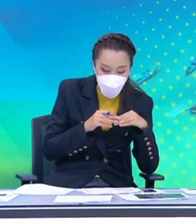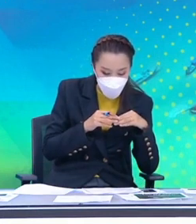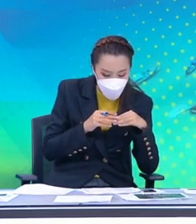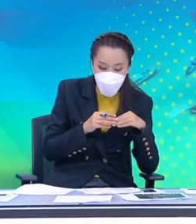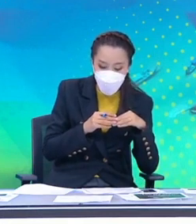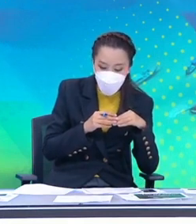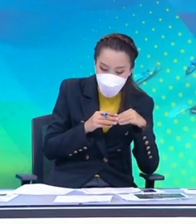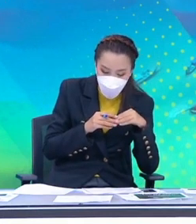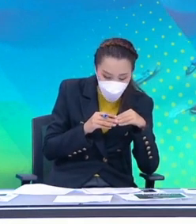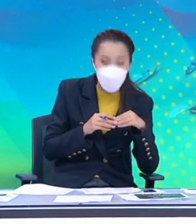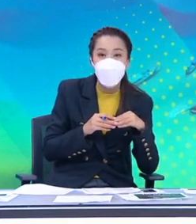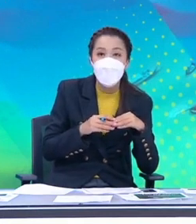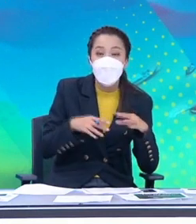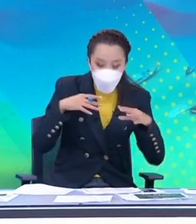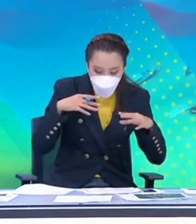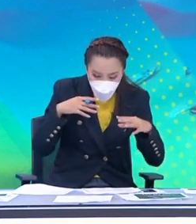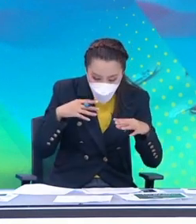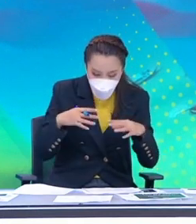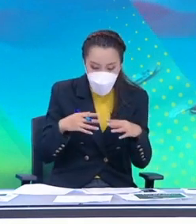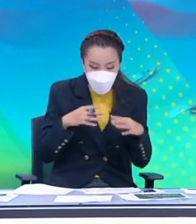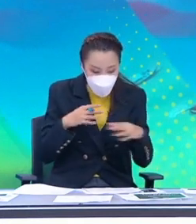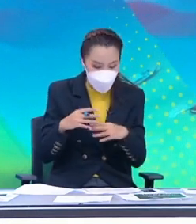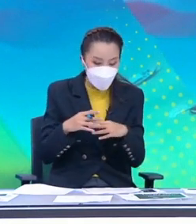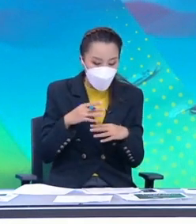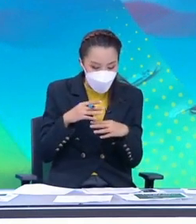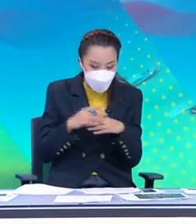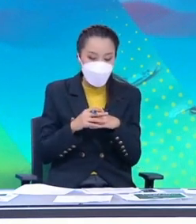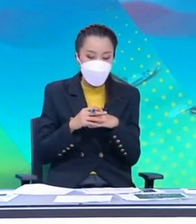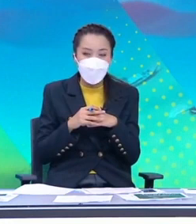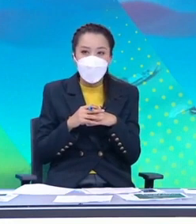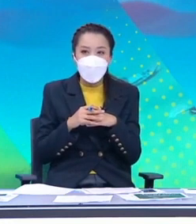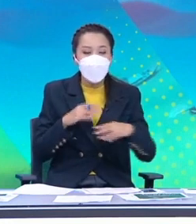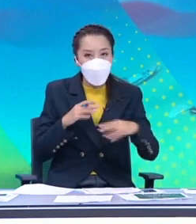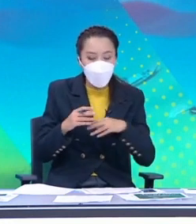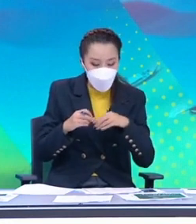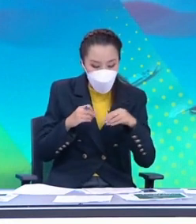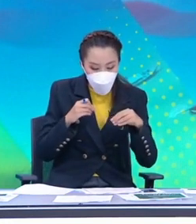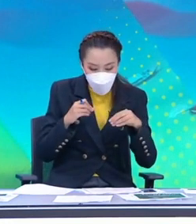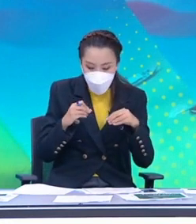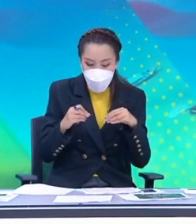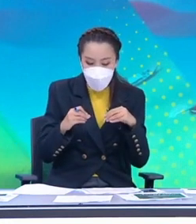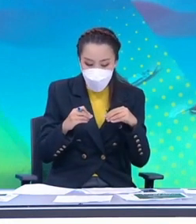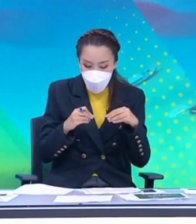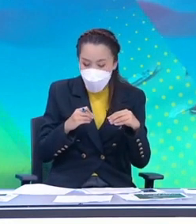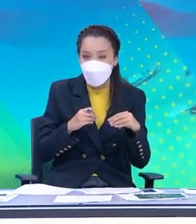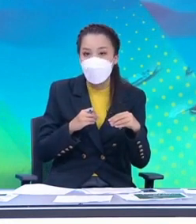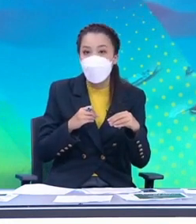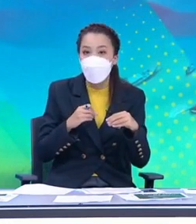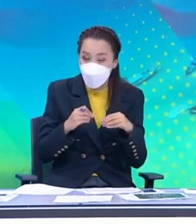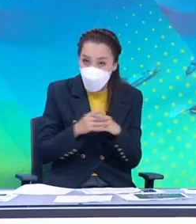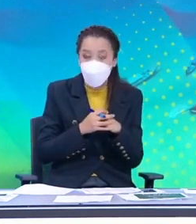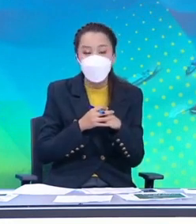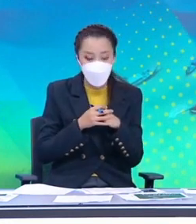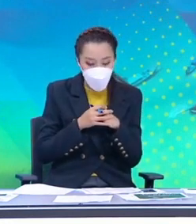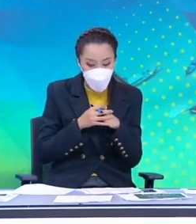หรือว่าอัลฟาระบาดได้เร็วมากก็เข้ามาเบียดสายพันธุ์จีคุณหมอก็มีการโพสต์ภาพสายพันธุ์